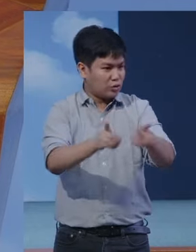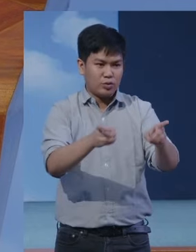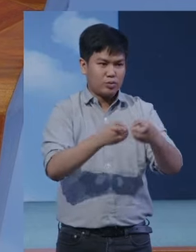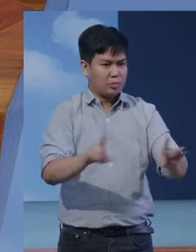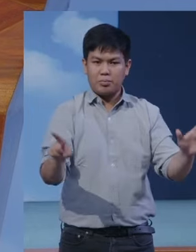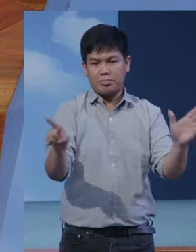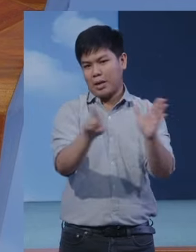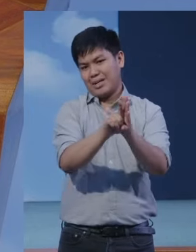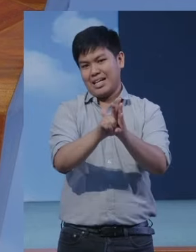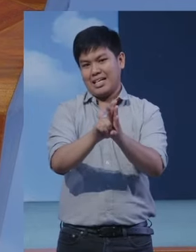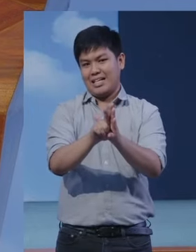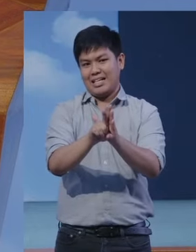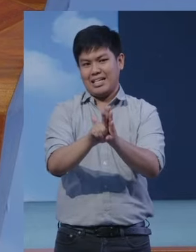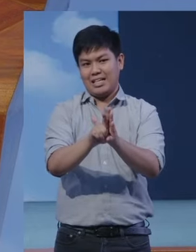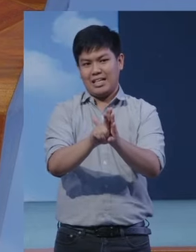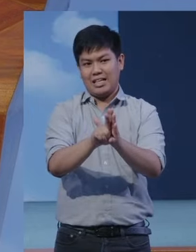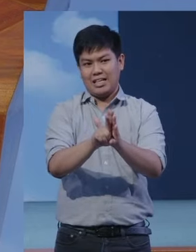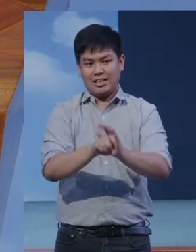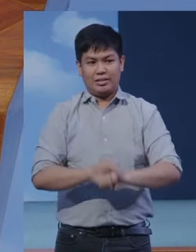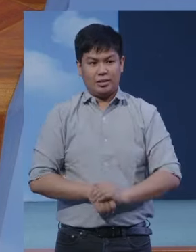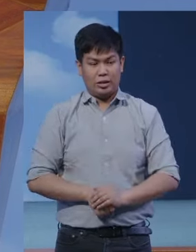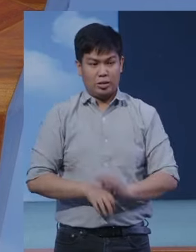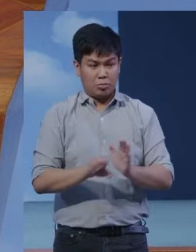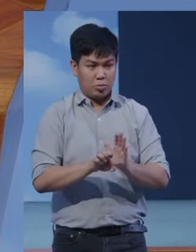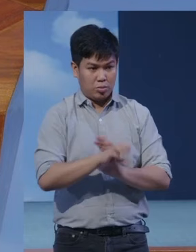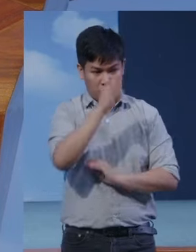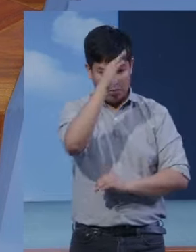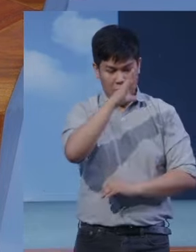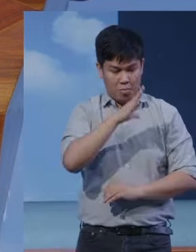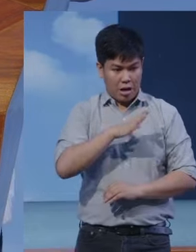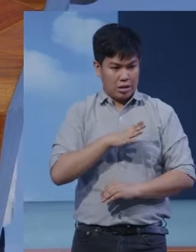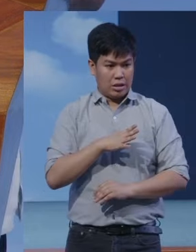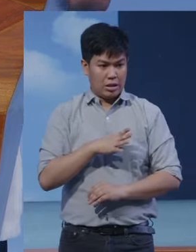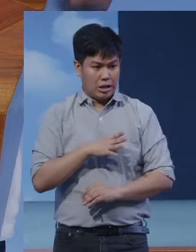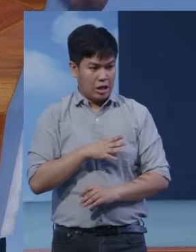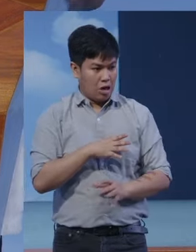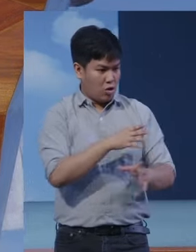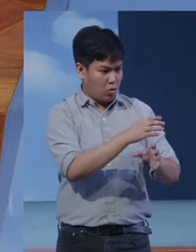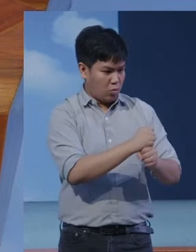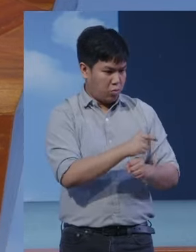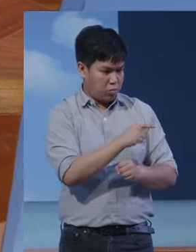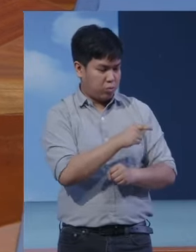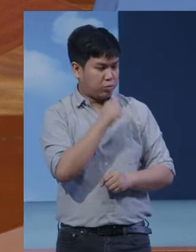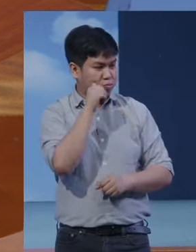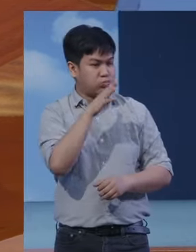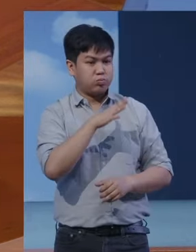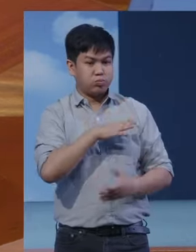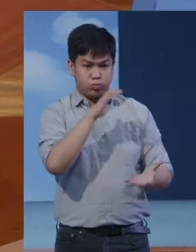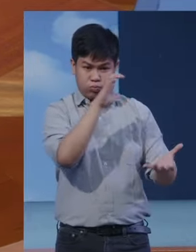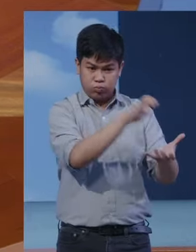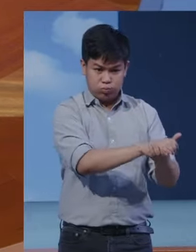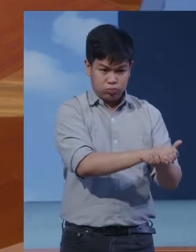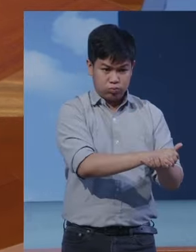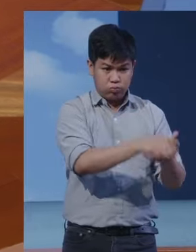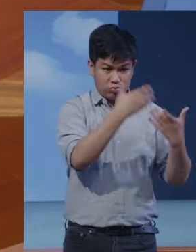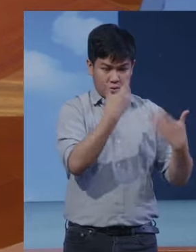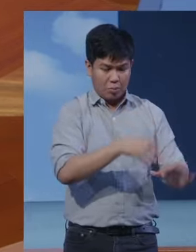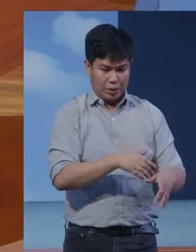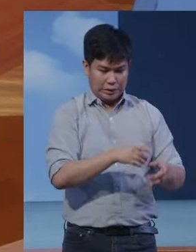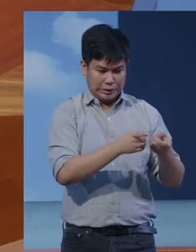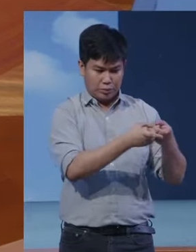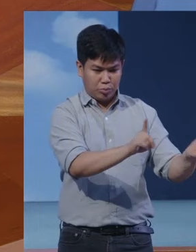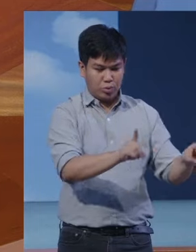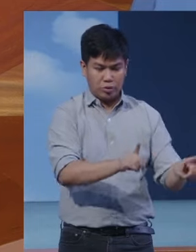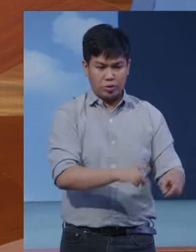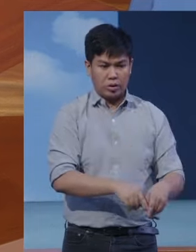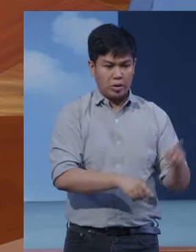Divorce yun ang command hindi ever kin ni Moises na mag-divorce sila so Itong